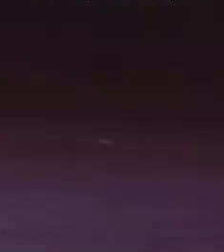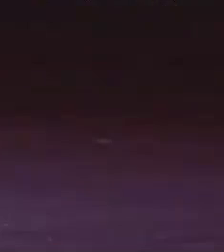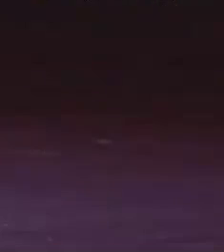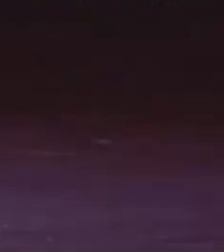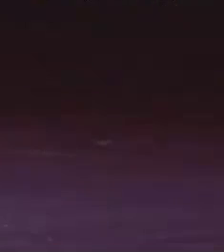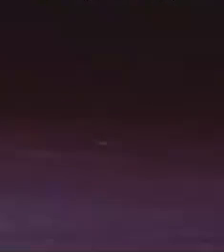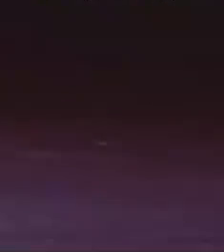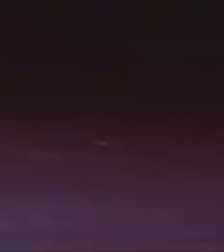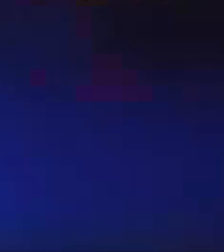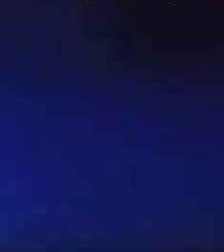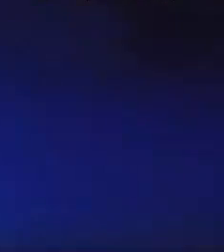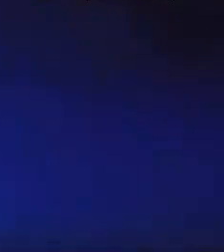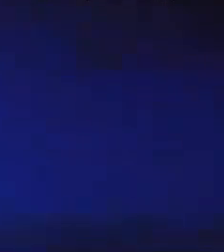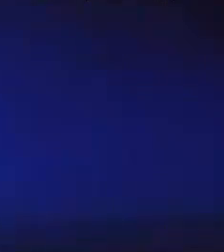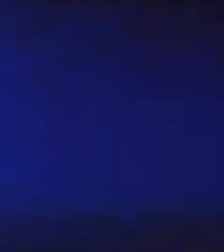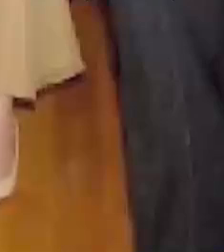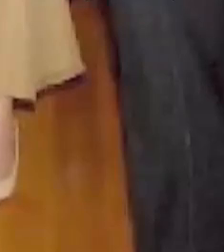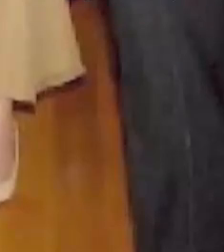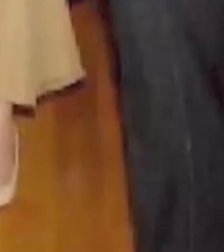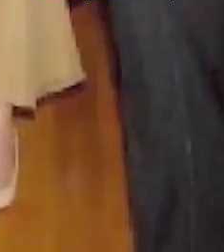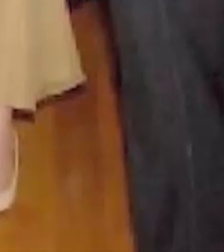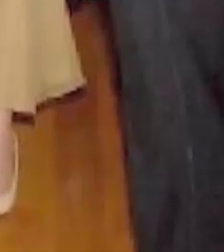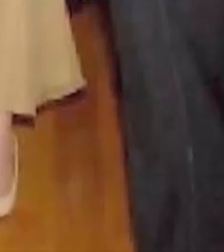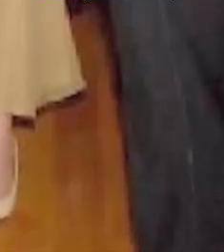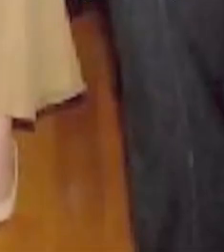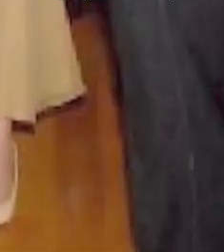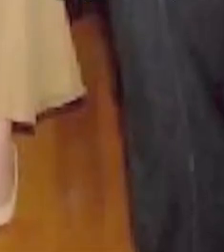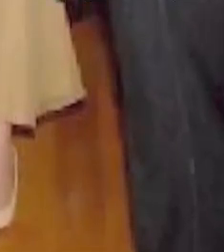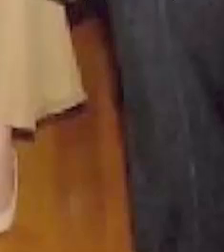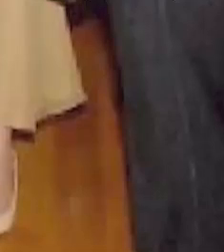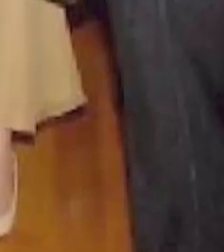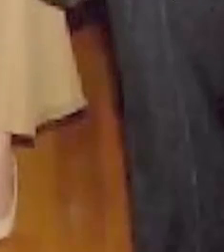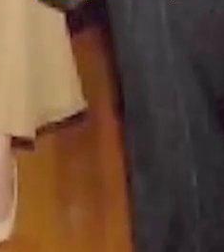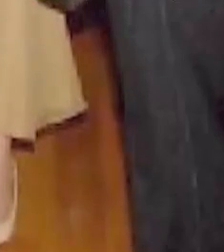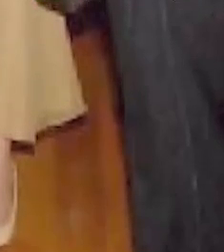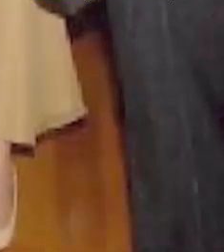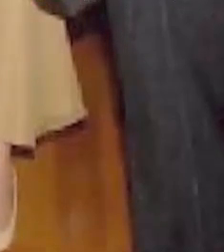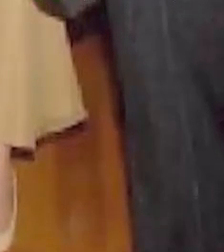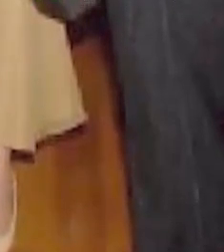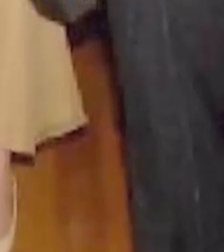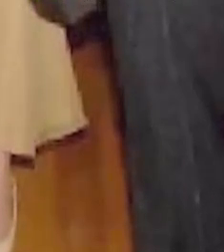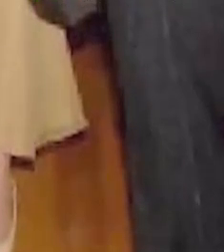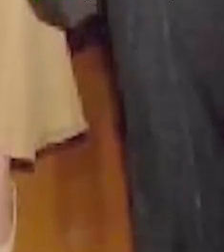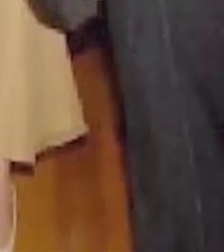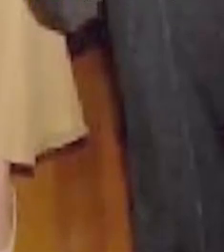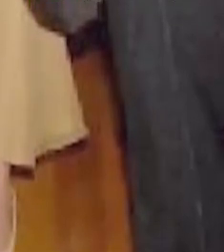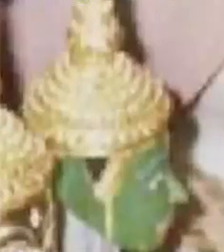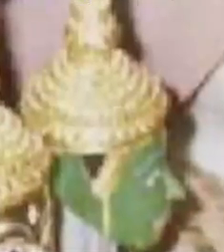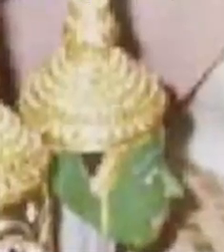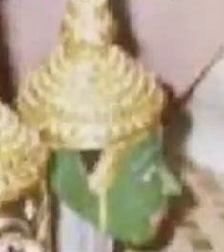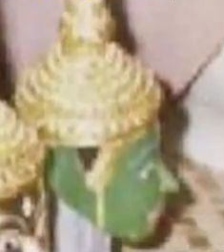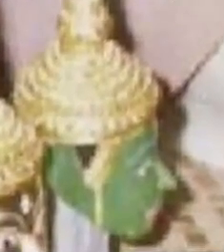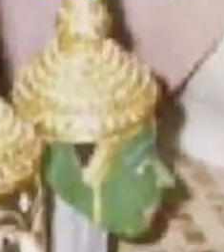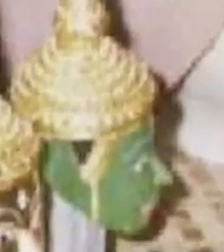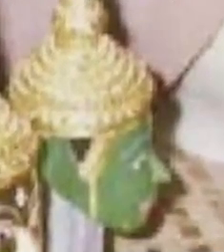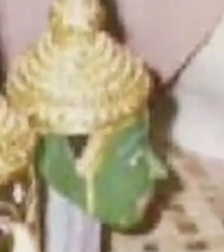มูลนิธิส่งเสริมศิลปาชีพนั้นได้จัดการแสดงโขนเพื่ออนุรักษ์ศิลปะวัฒนธรรมให้กับประชาชนชาวไทยนะครับรวมถึงชาวต่าง